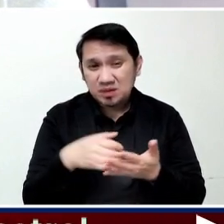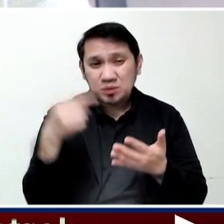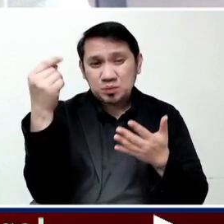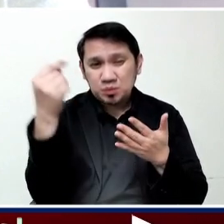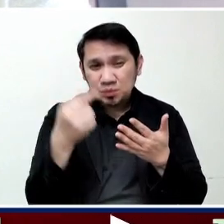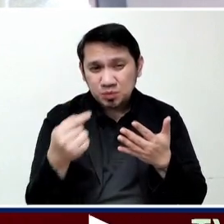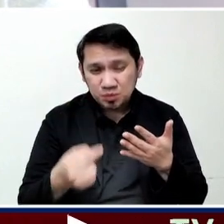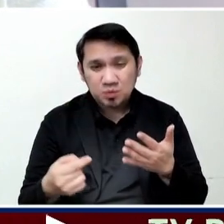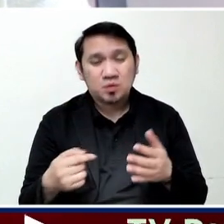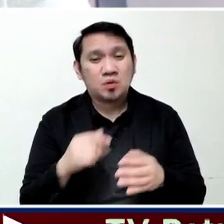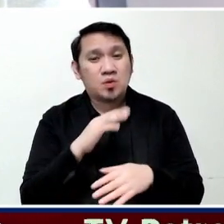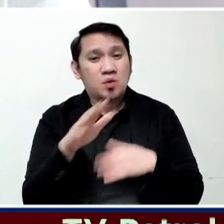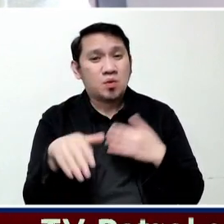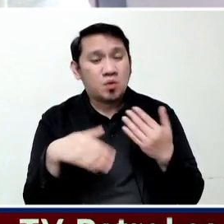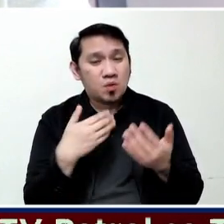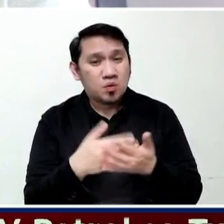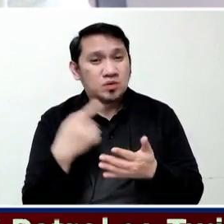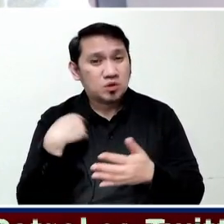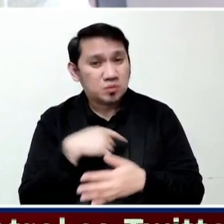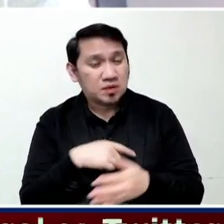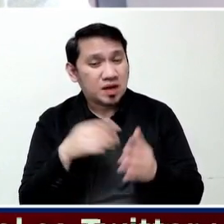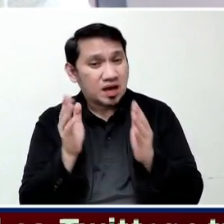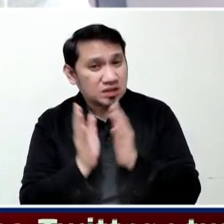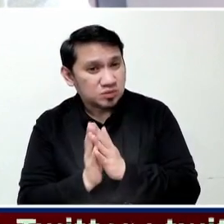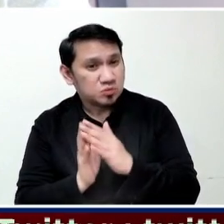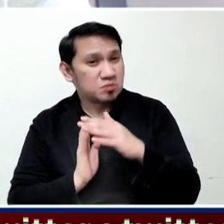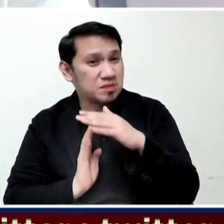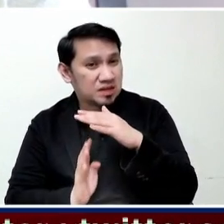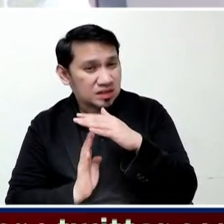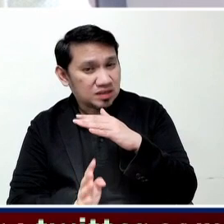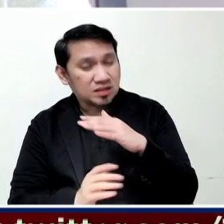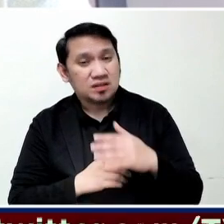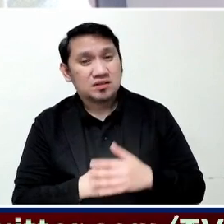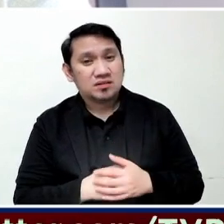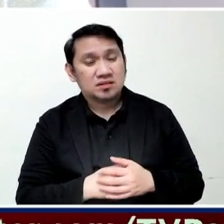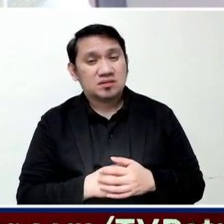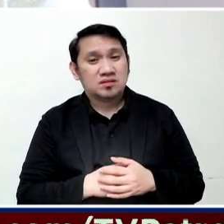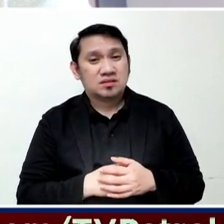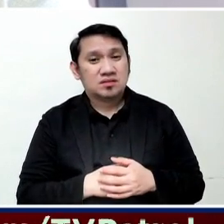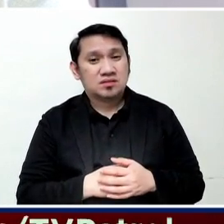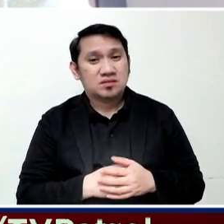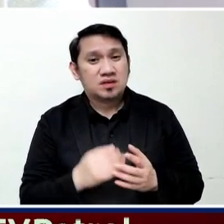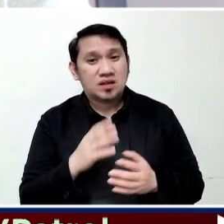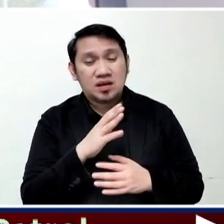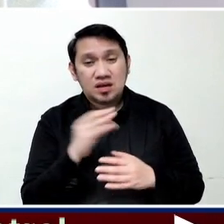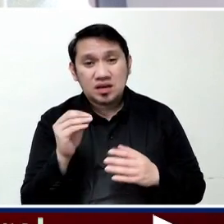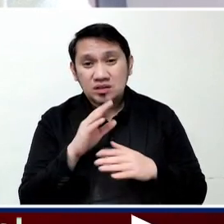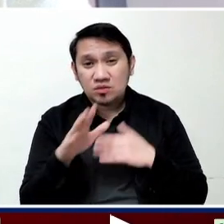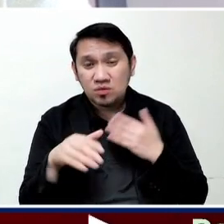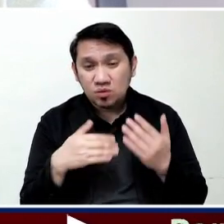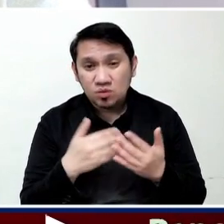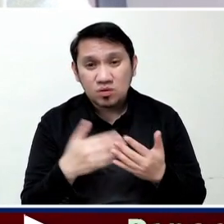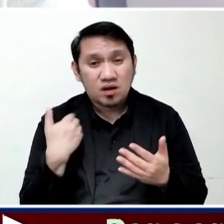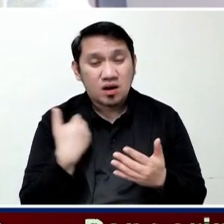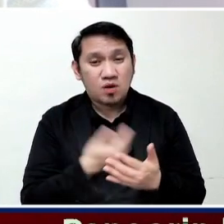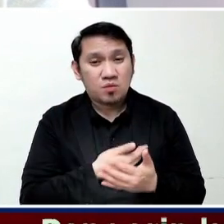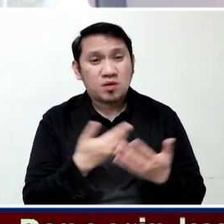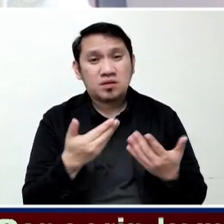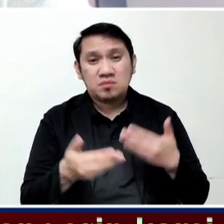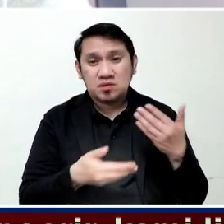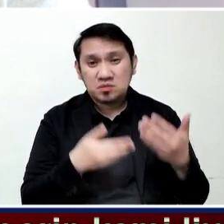isinisingil namin sa consumer bilang transmission charge at yung pamamalakad namin, lahat yan